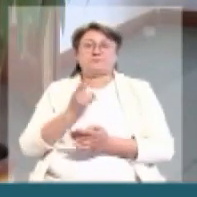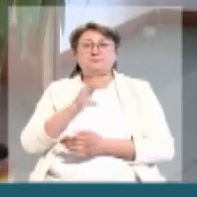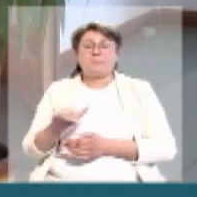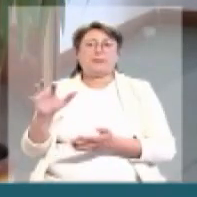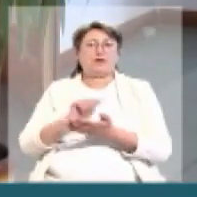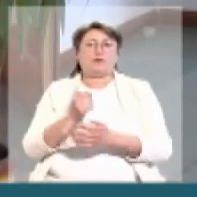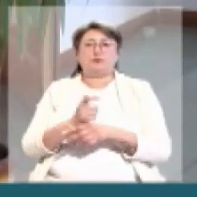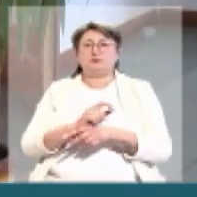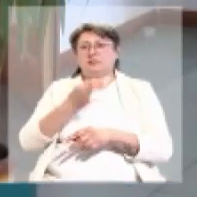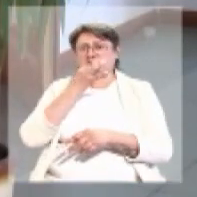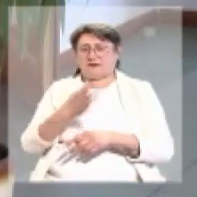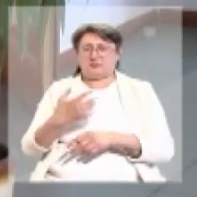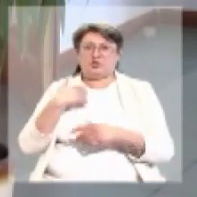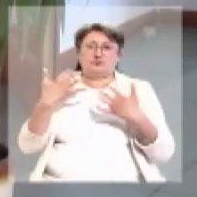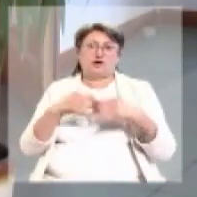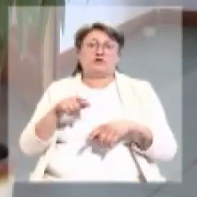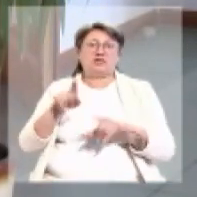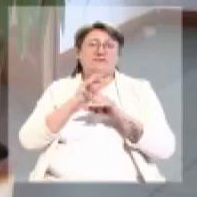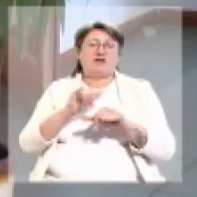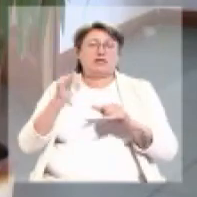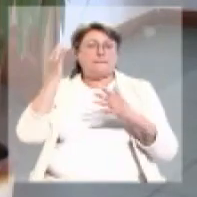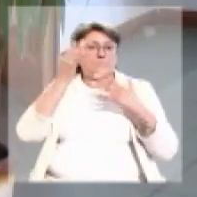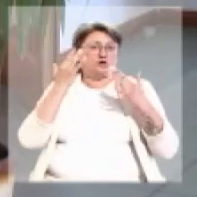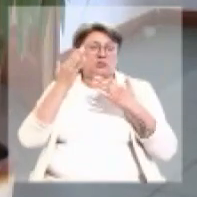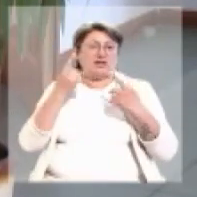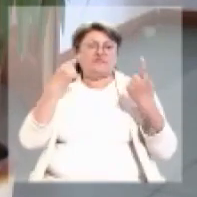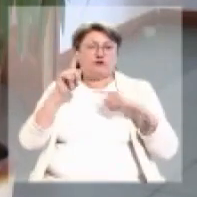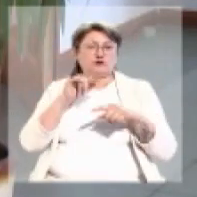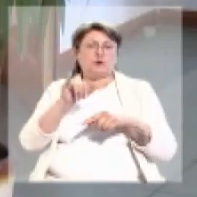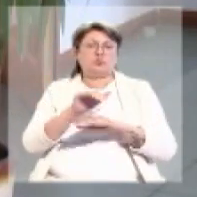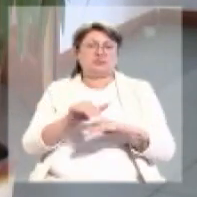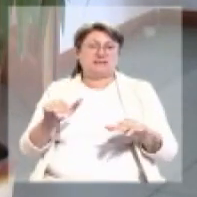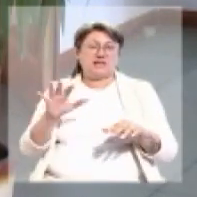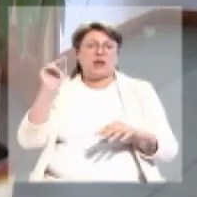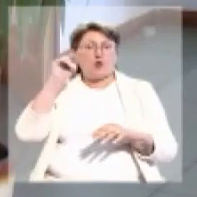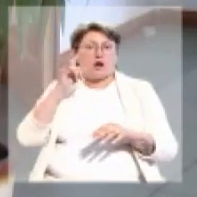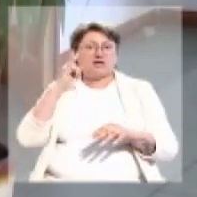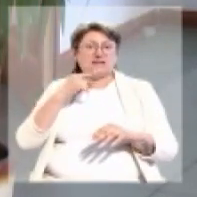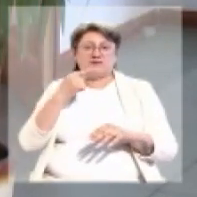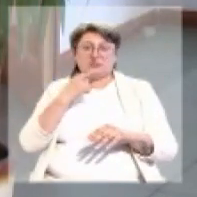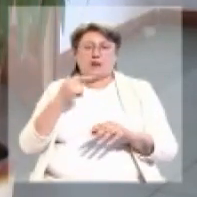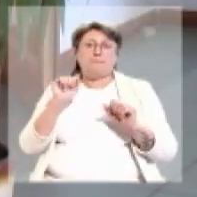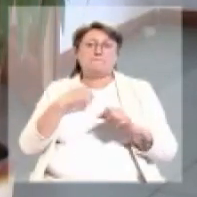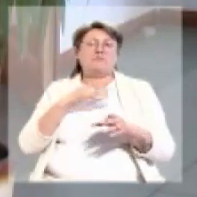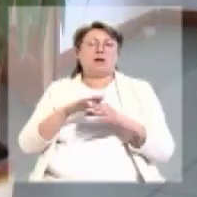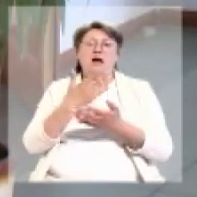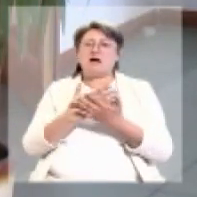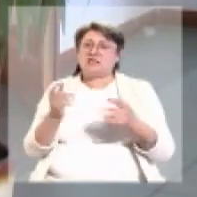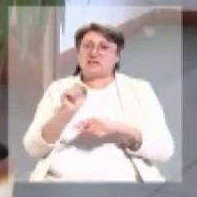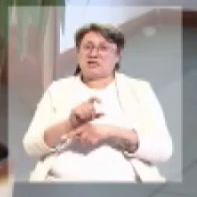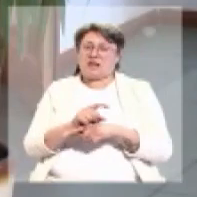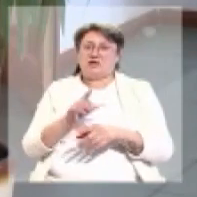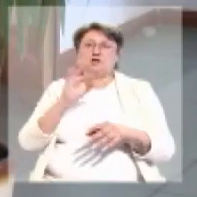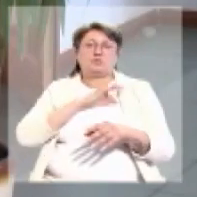Ребятам занятия очень нравятся. Я считаю, что они развивают мышление, творчество учащихся. На уроках казахского языка мы выполняем разные